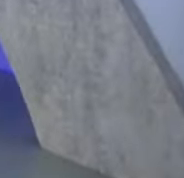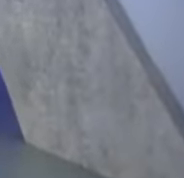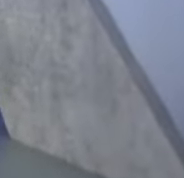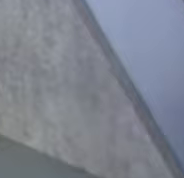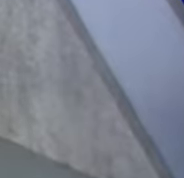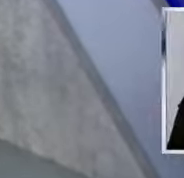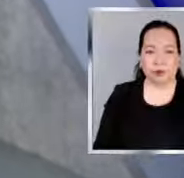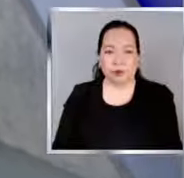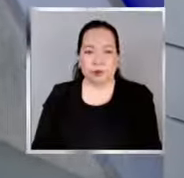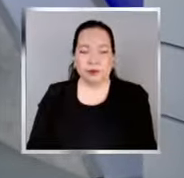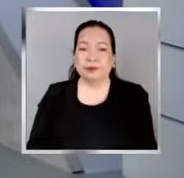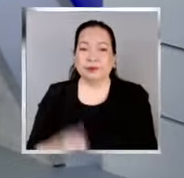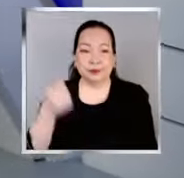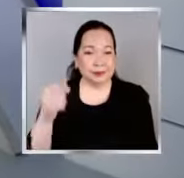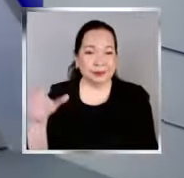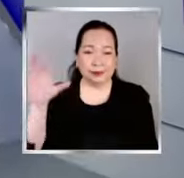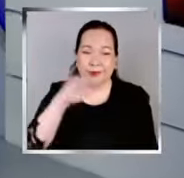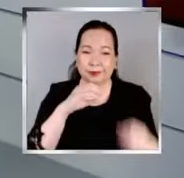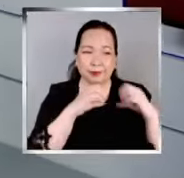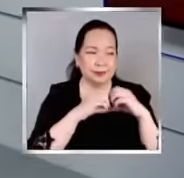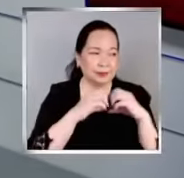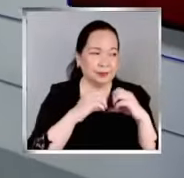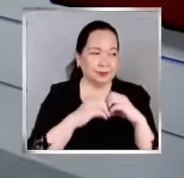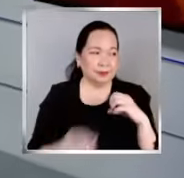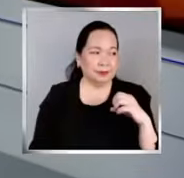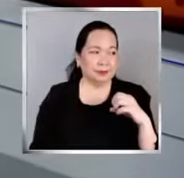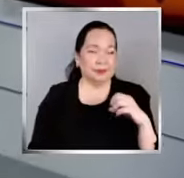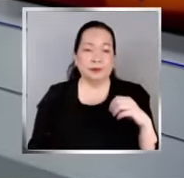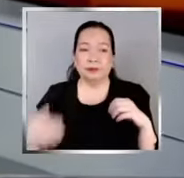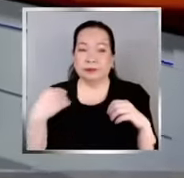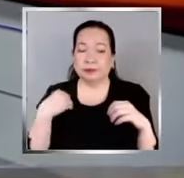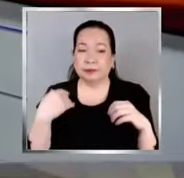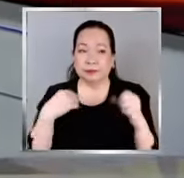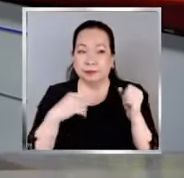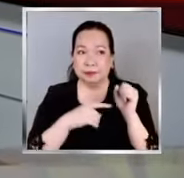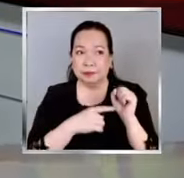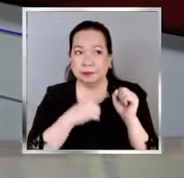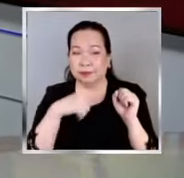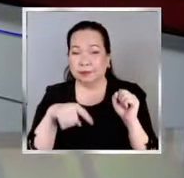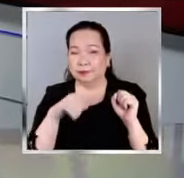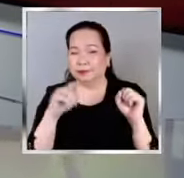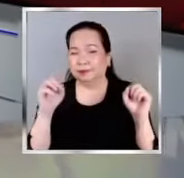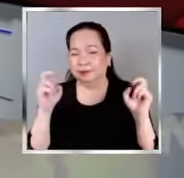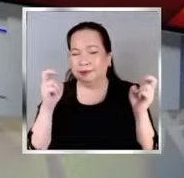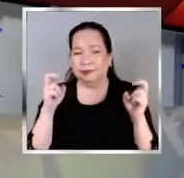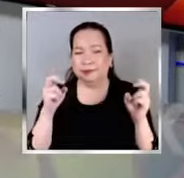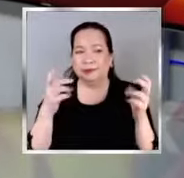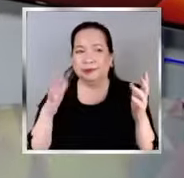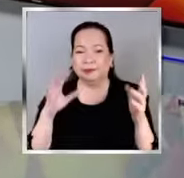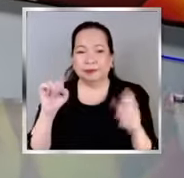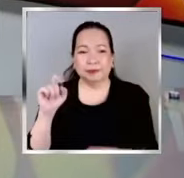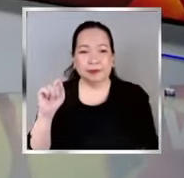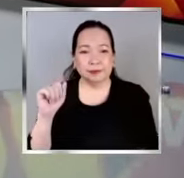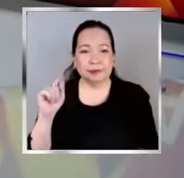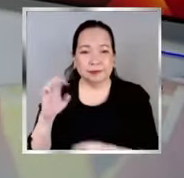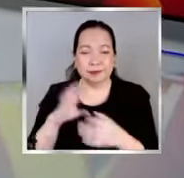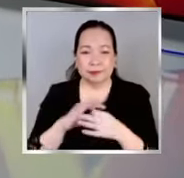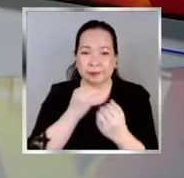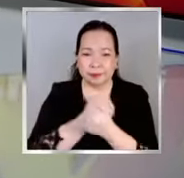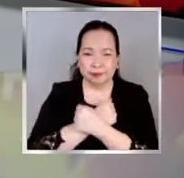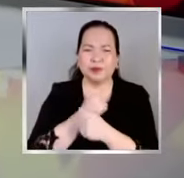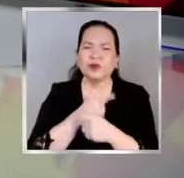Good evening mga kapuso! Hindi pa man nagsisimula ang seryeng Seed of Love, ay lubos na agad ang pasasalamat ng cast para sa